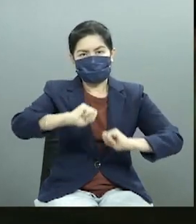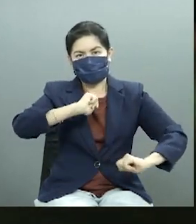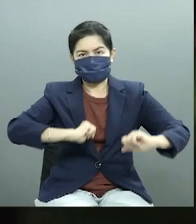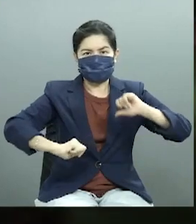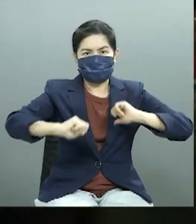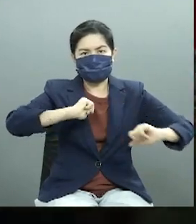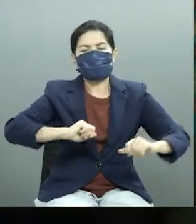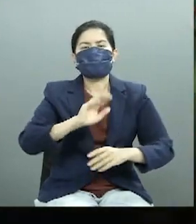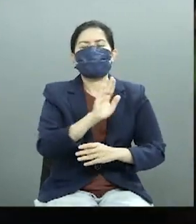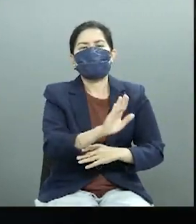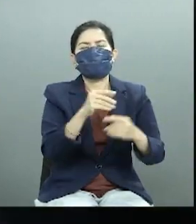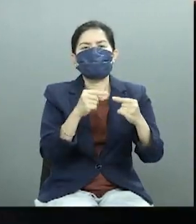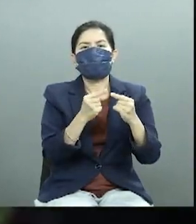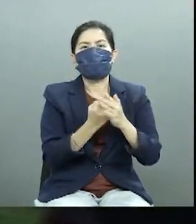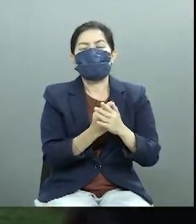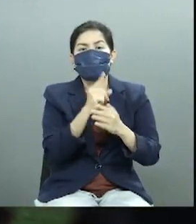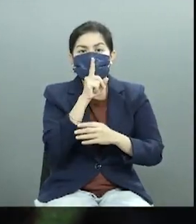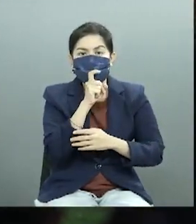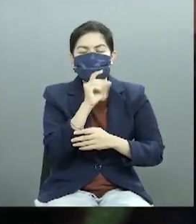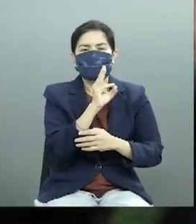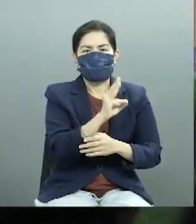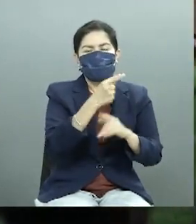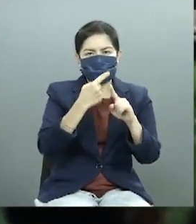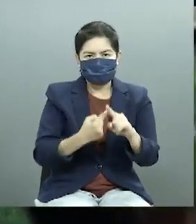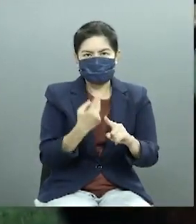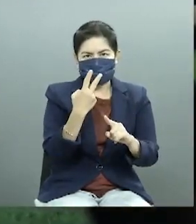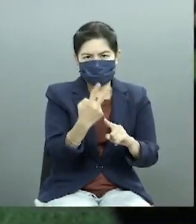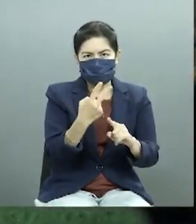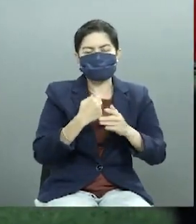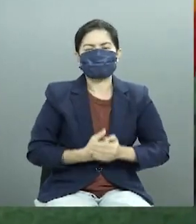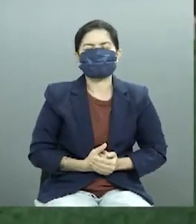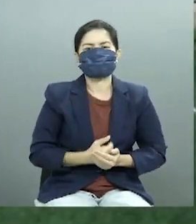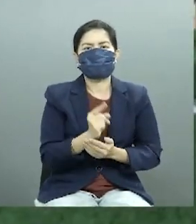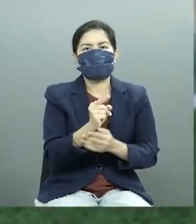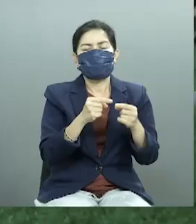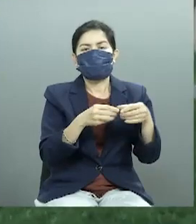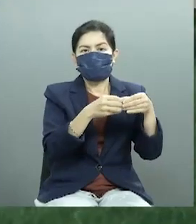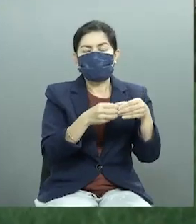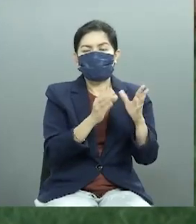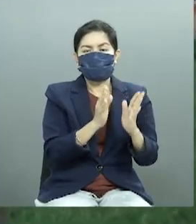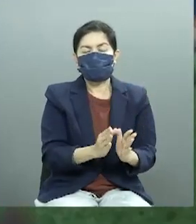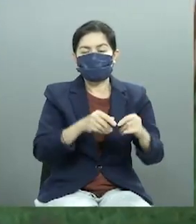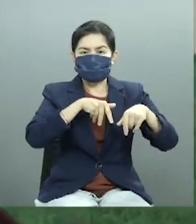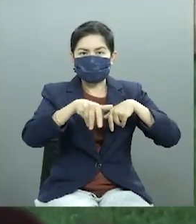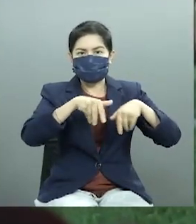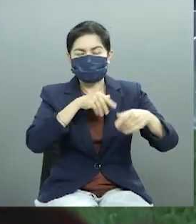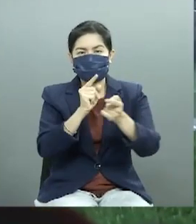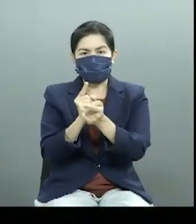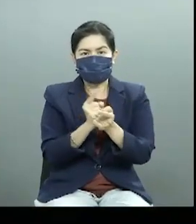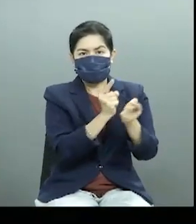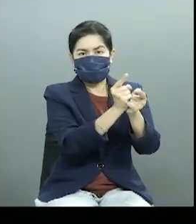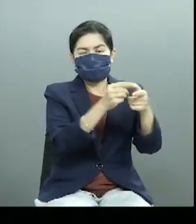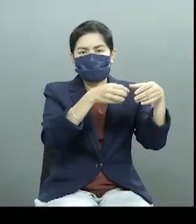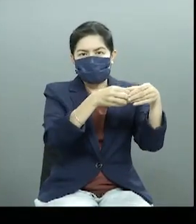ษแห่ง2สายน้ำในวันอาทิตย์ที่6กุมภาพันธ์ที่ผ่านมานะครับโดยในงานนี้แฟนๆได้พบปะพูดคุยกับทีมงาน